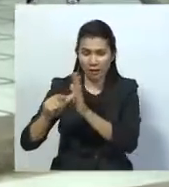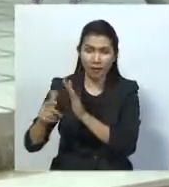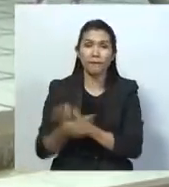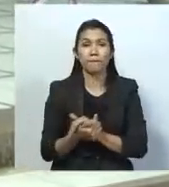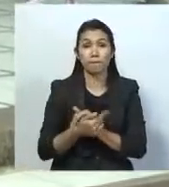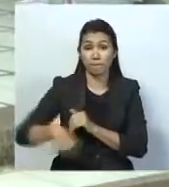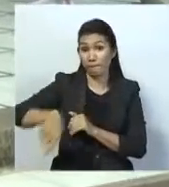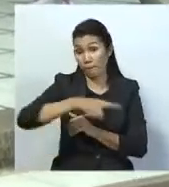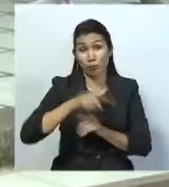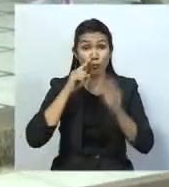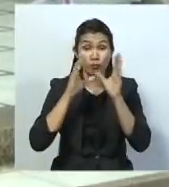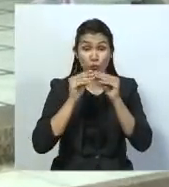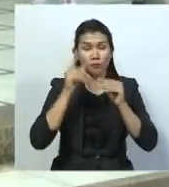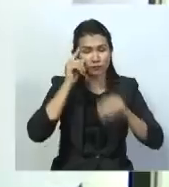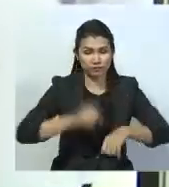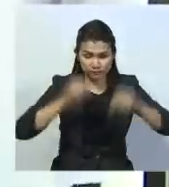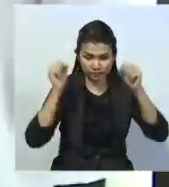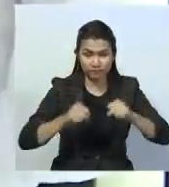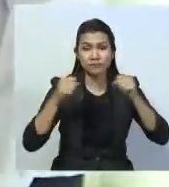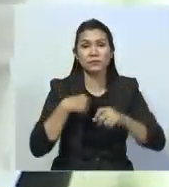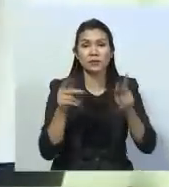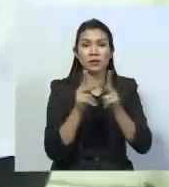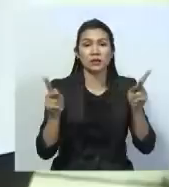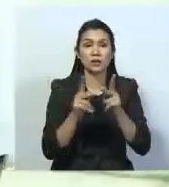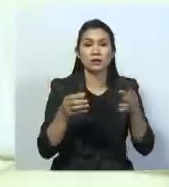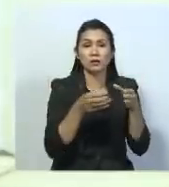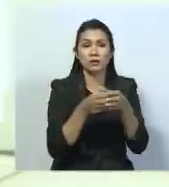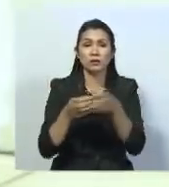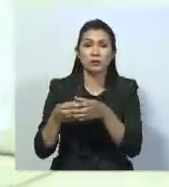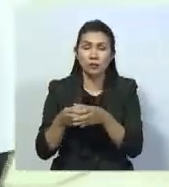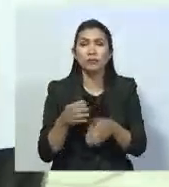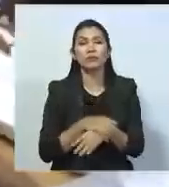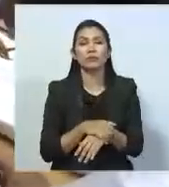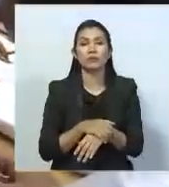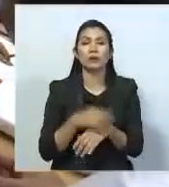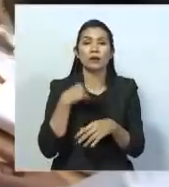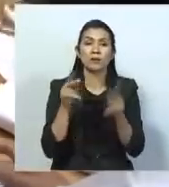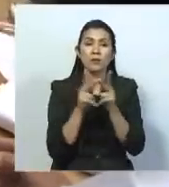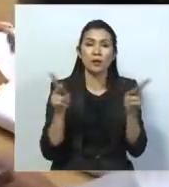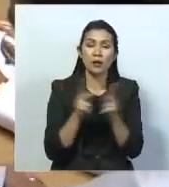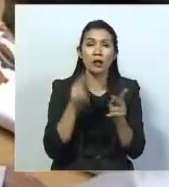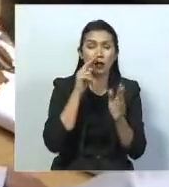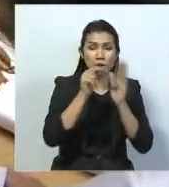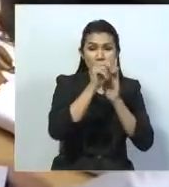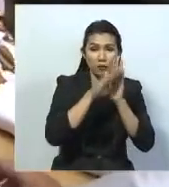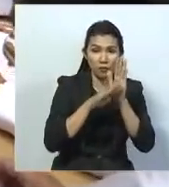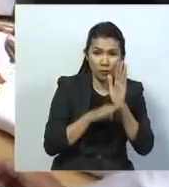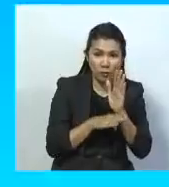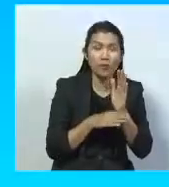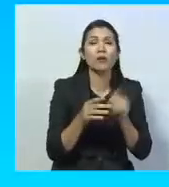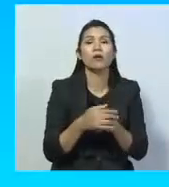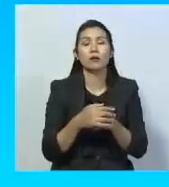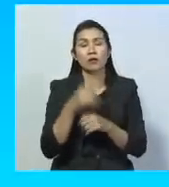คที่ประชุมค่ะก็มีมติแต่งตั้งคณะกรรมการ5คณะประกอบไปด้วยนะคะคณะกรรมการนโยบายและก็ยุทธศาสตร์พร